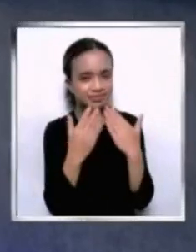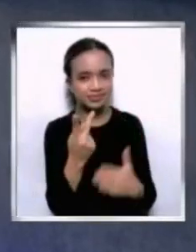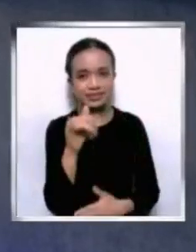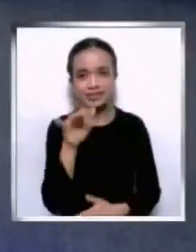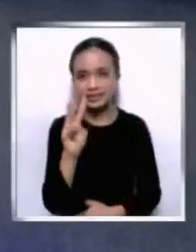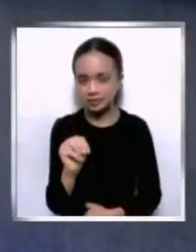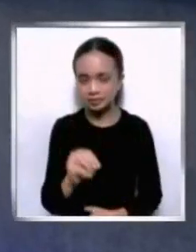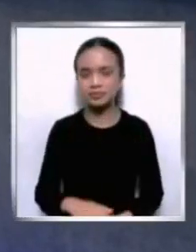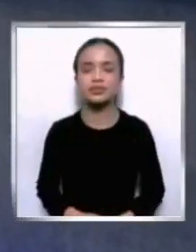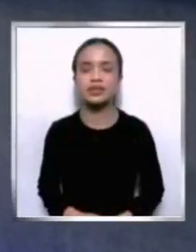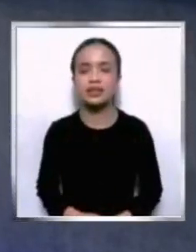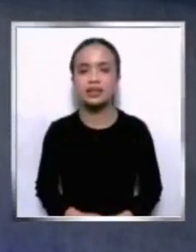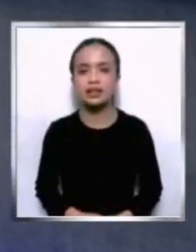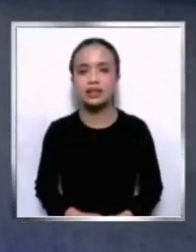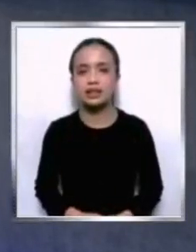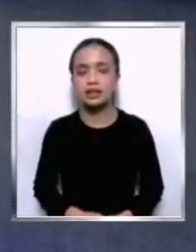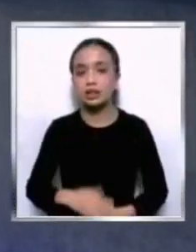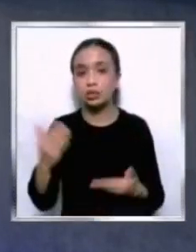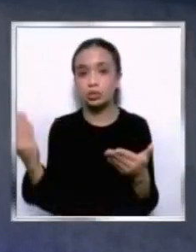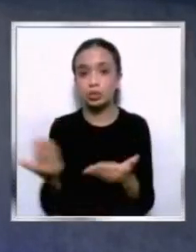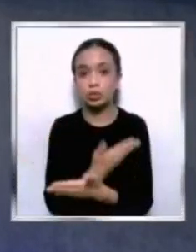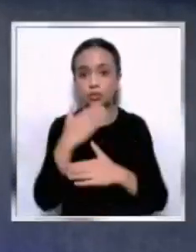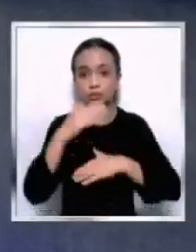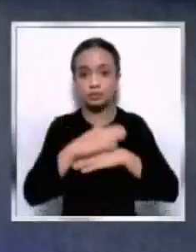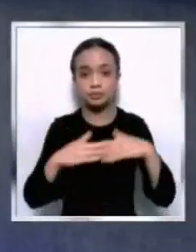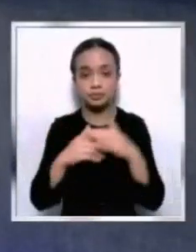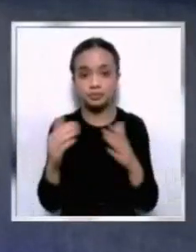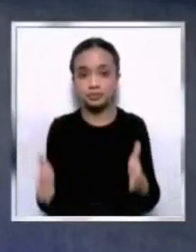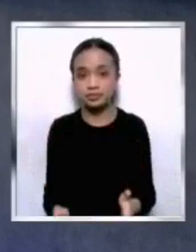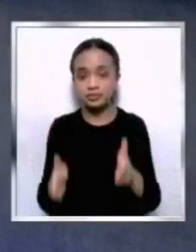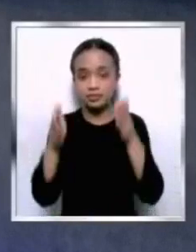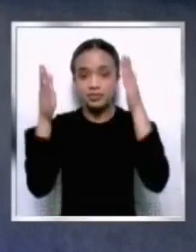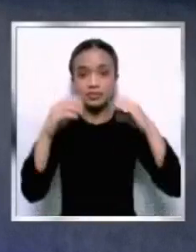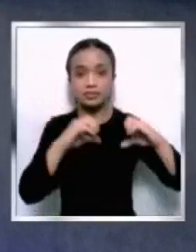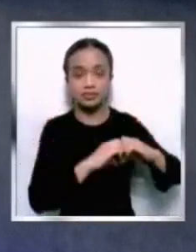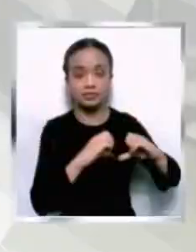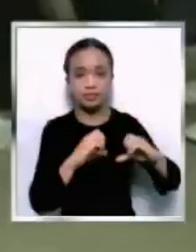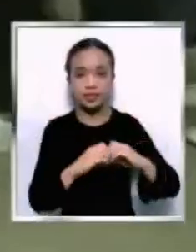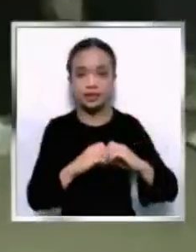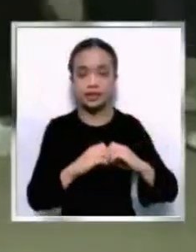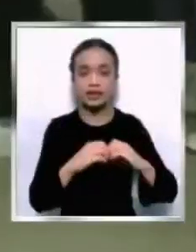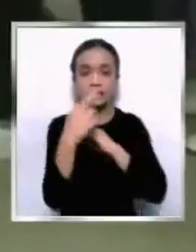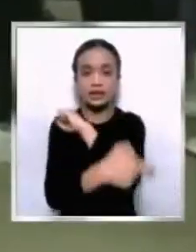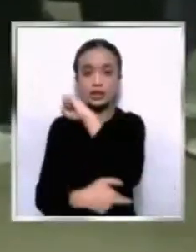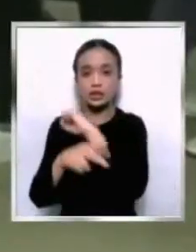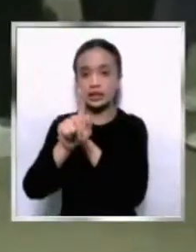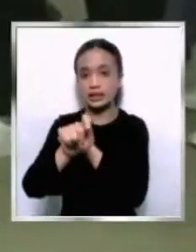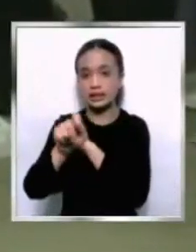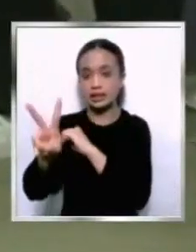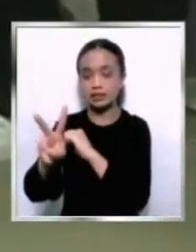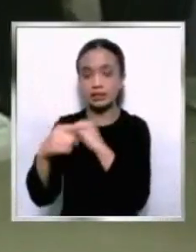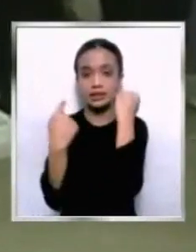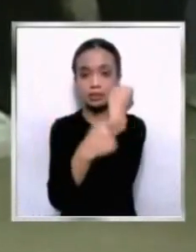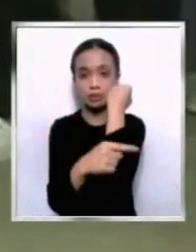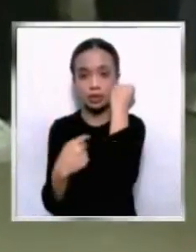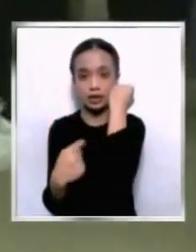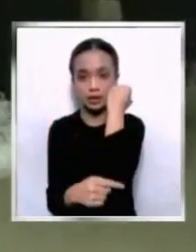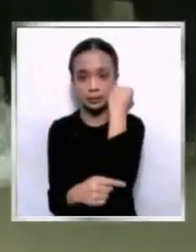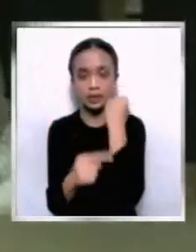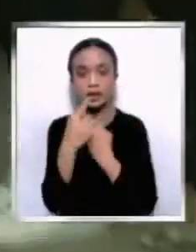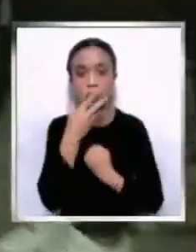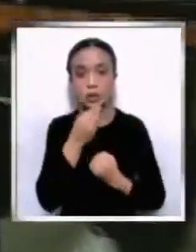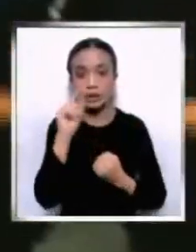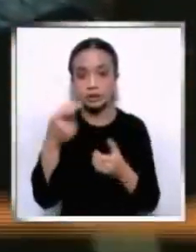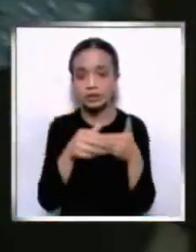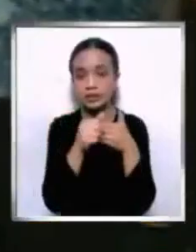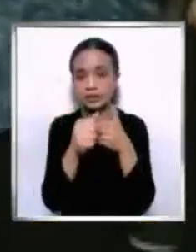Pinasinayaan na po ang bagong gusali ng GMA Regional TV Zamboanga Station. Pinangunahan ni First Vice President and Head of GMA